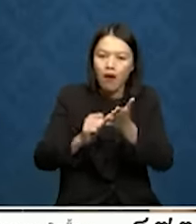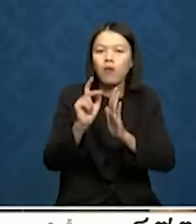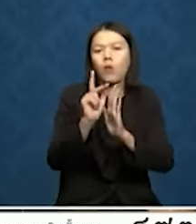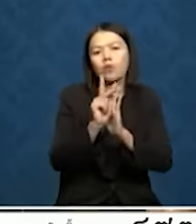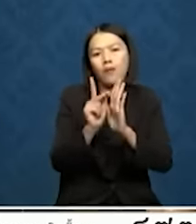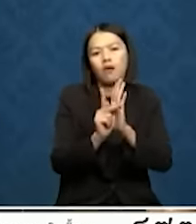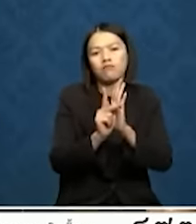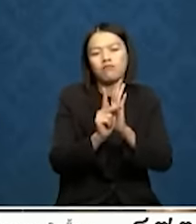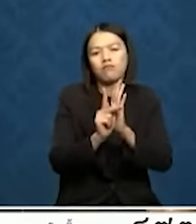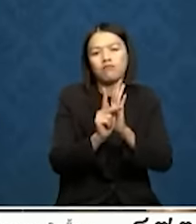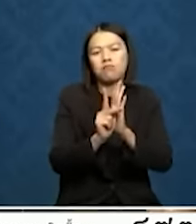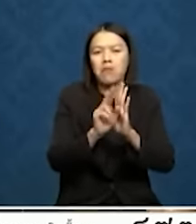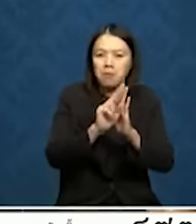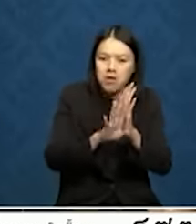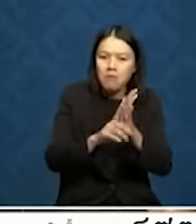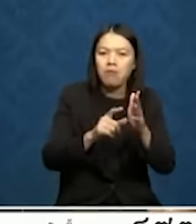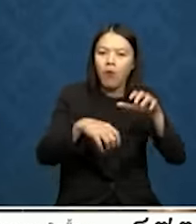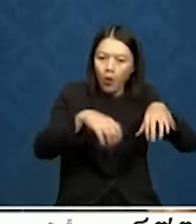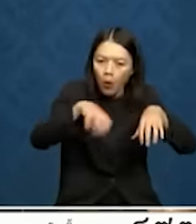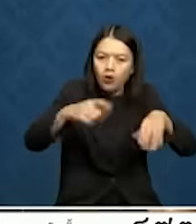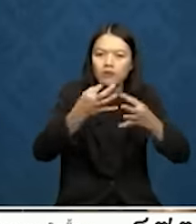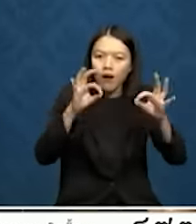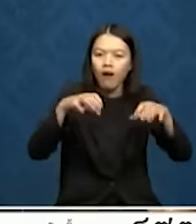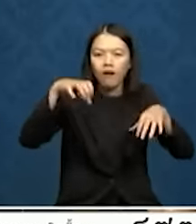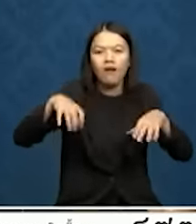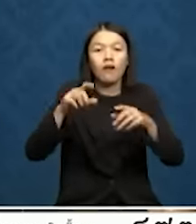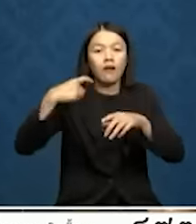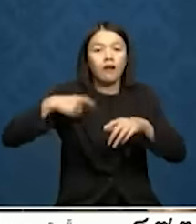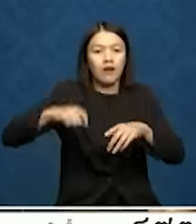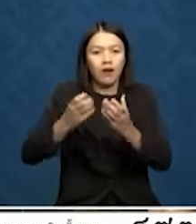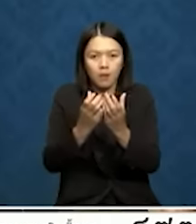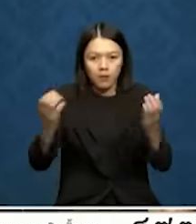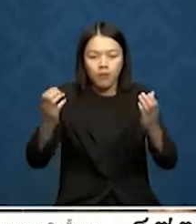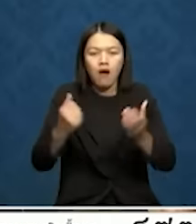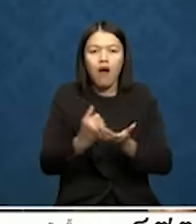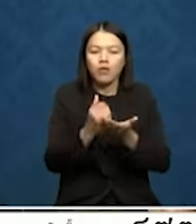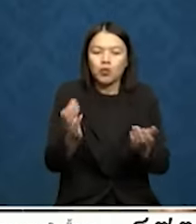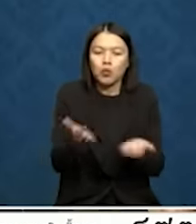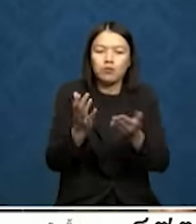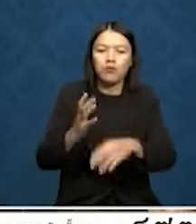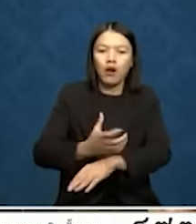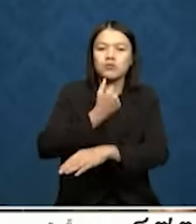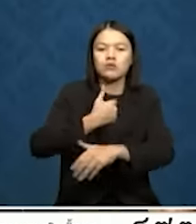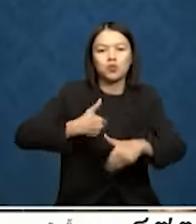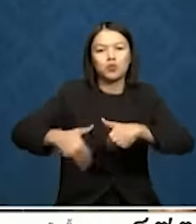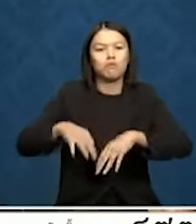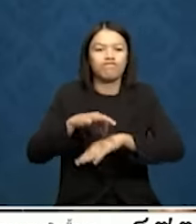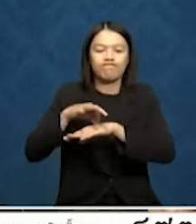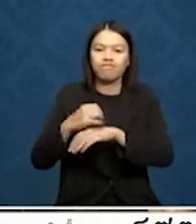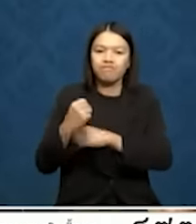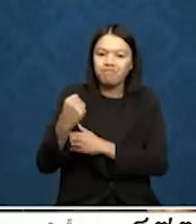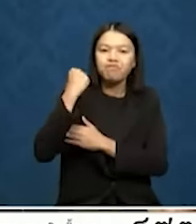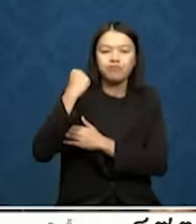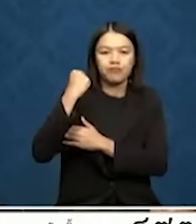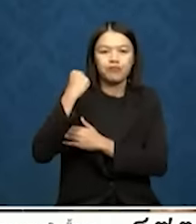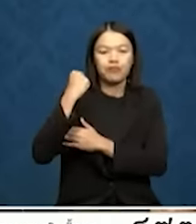ติการะบอบระเบียบองค์กรอิสระศาลรัฐธรรมนูญให้นักการเมืองที่มาจากประชาชนได้ใช้อำนาจ